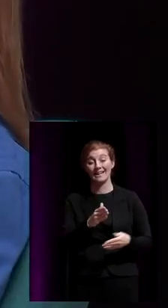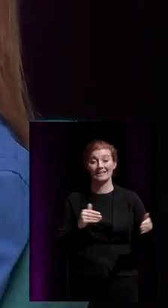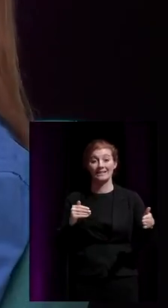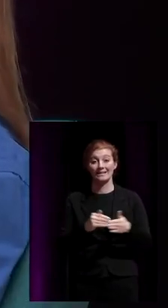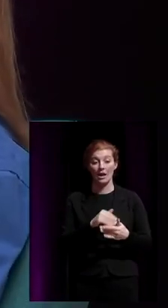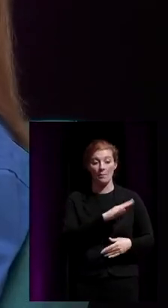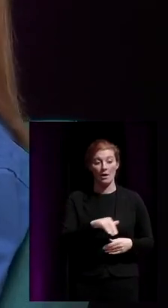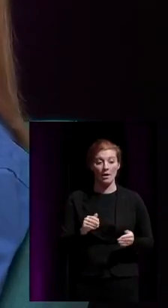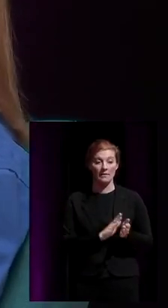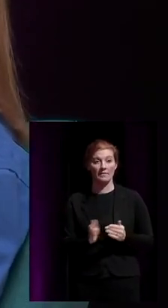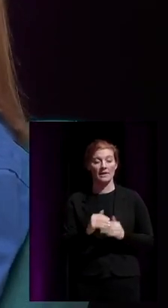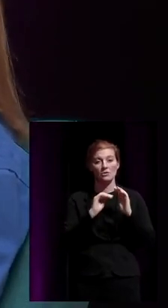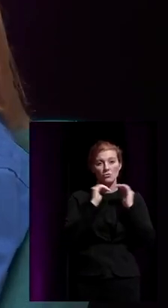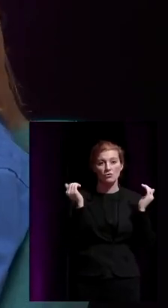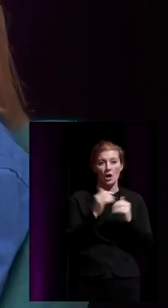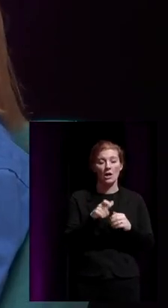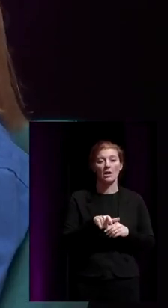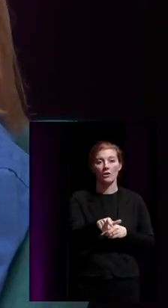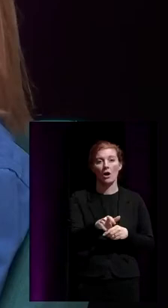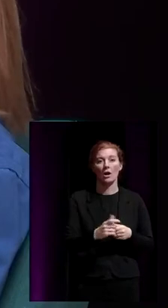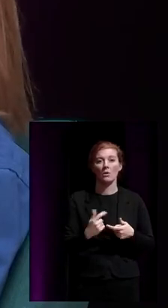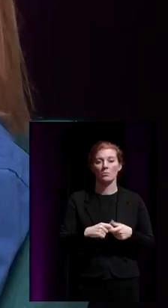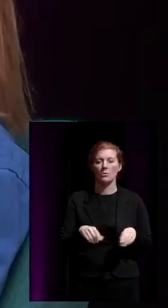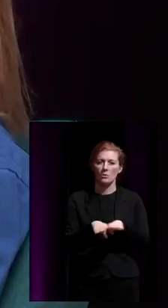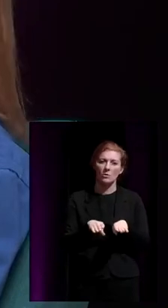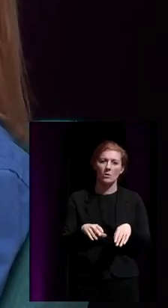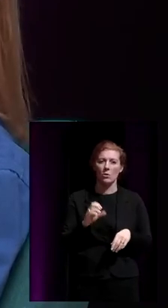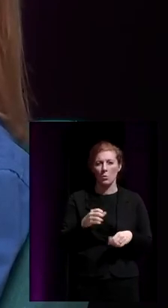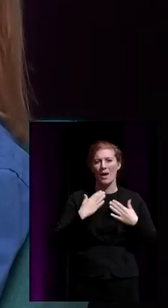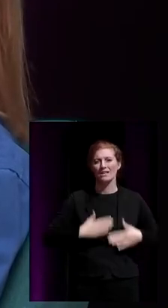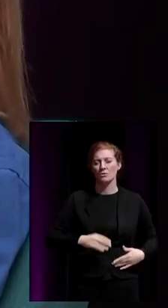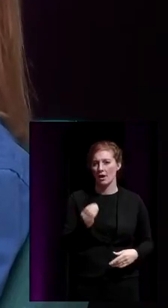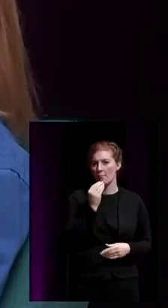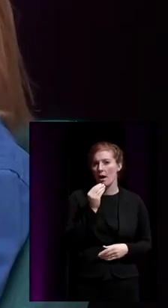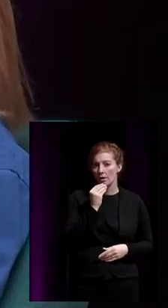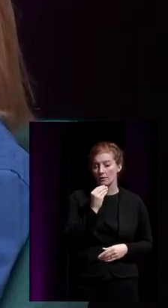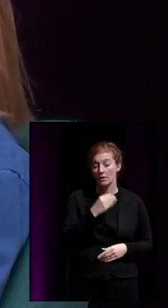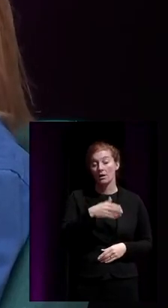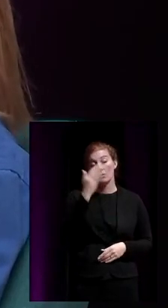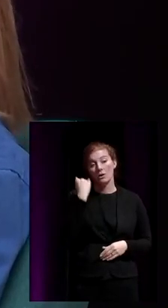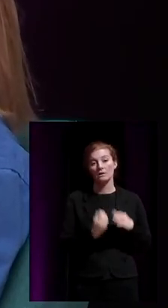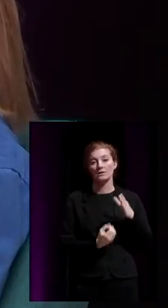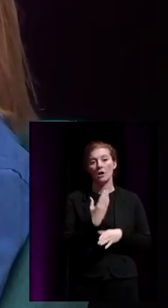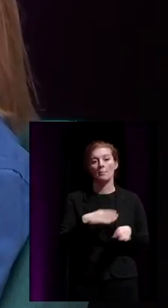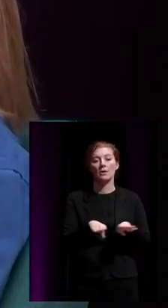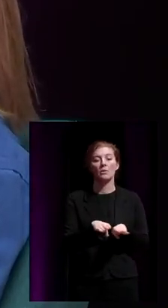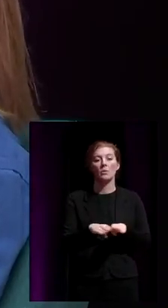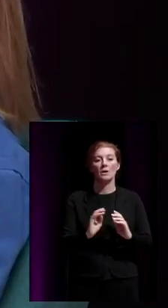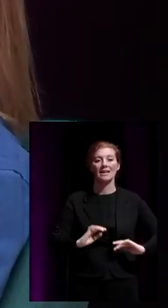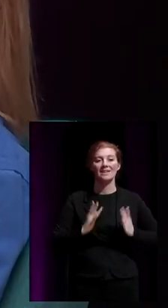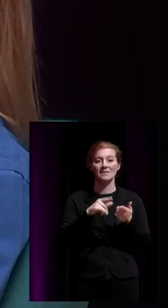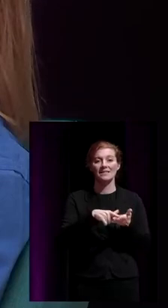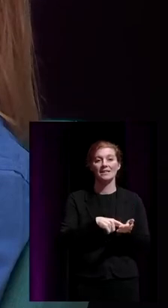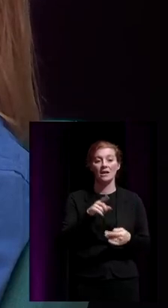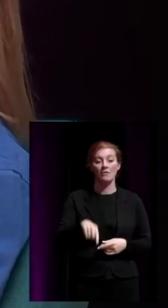till barnen riskerar det att skapa en livsstil som är direkt skadlig för barnet. Och vad kan